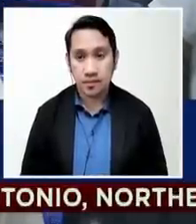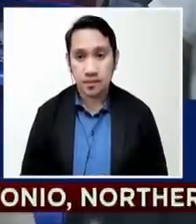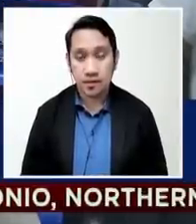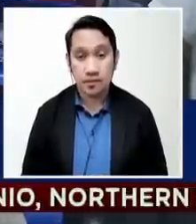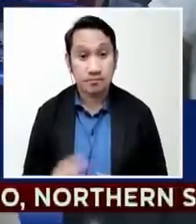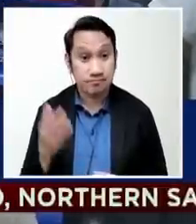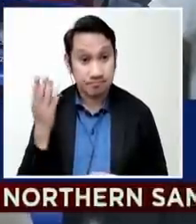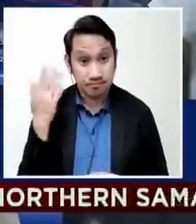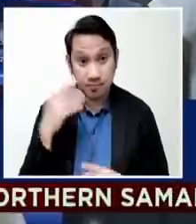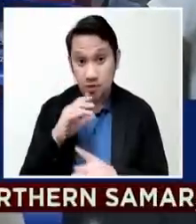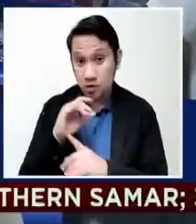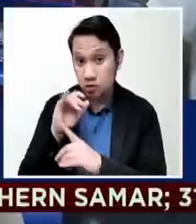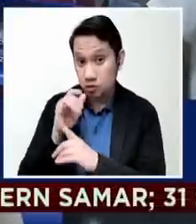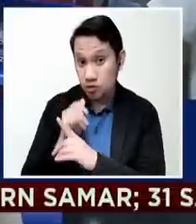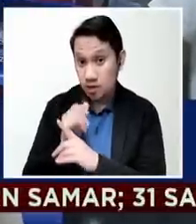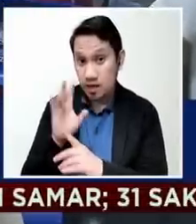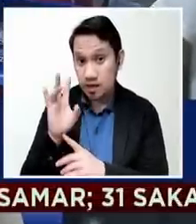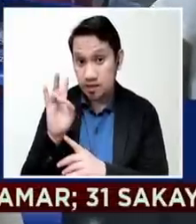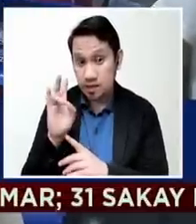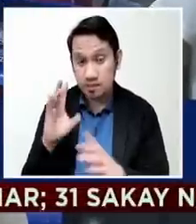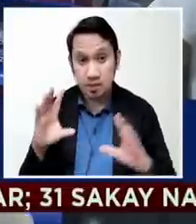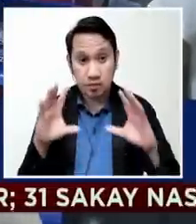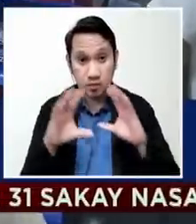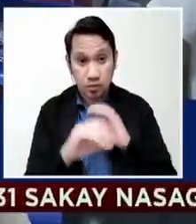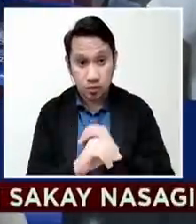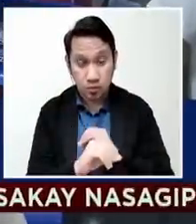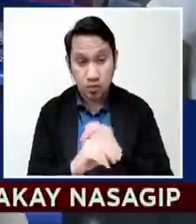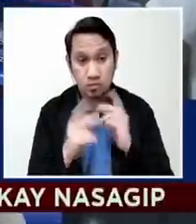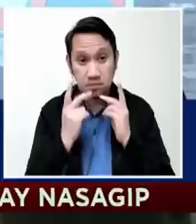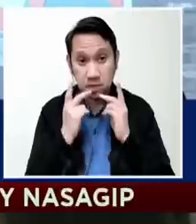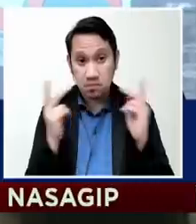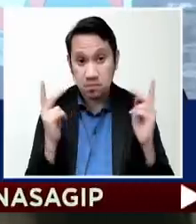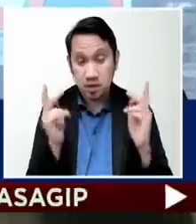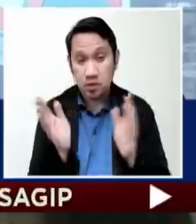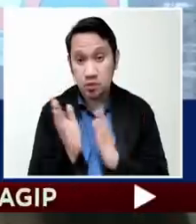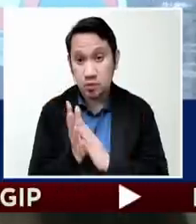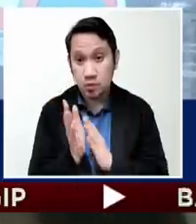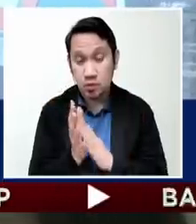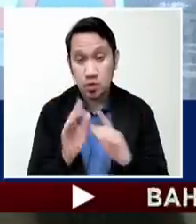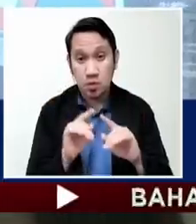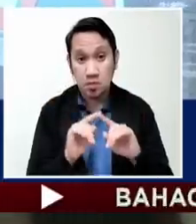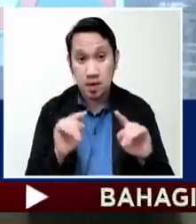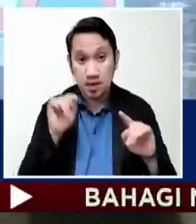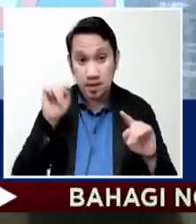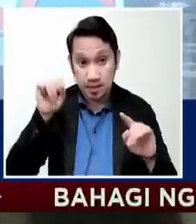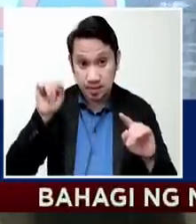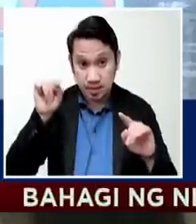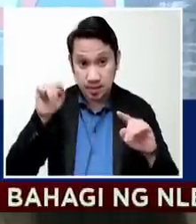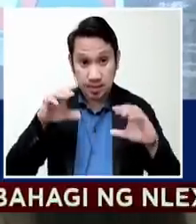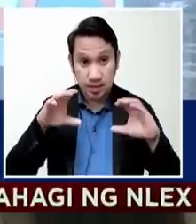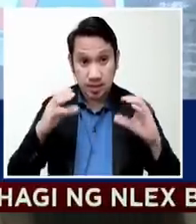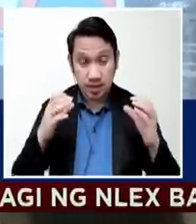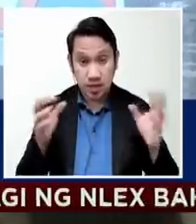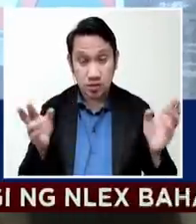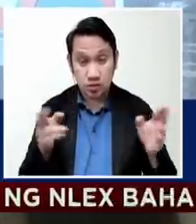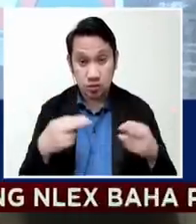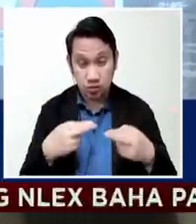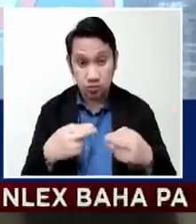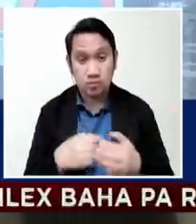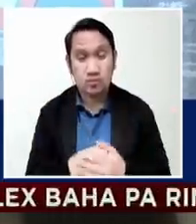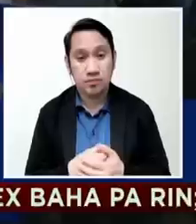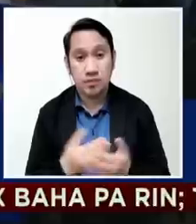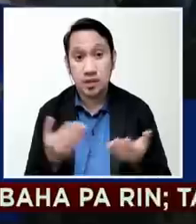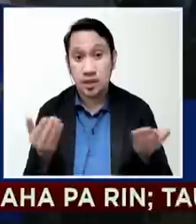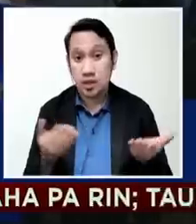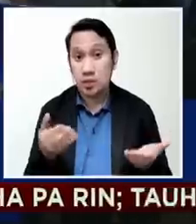Noong July 7 pa natapos ang pasok sa mga pampublikong paaralan, pero ang classroom na ito sa Batasan Hills National High School sa